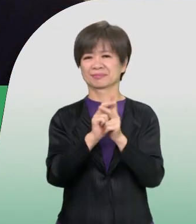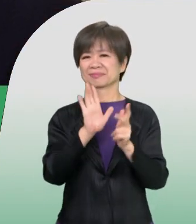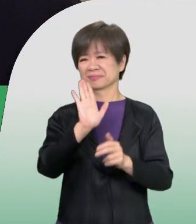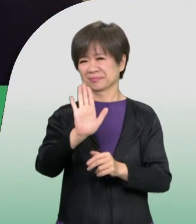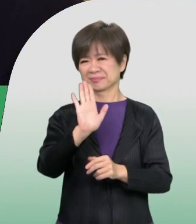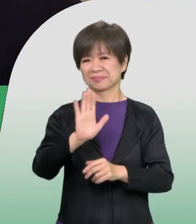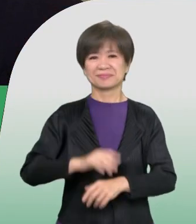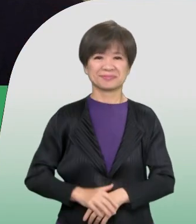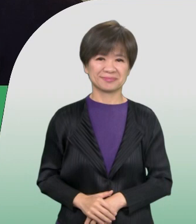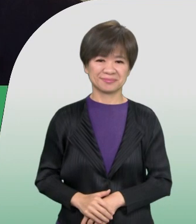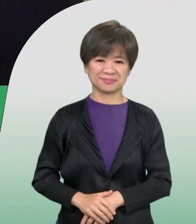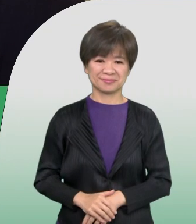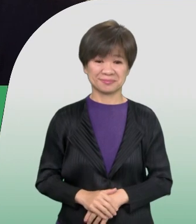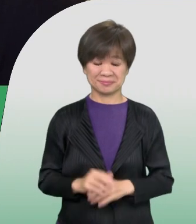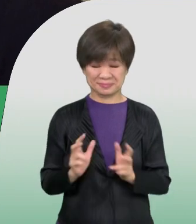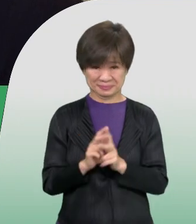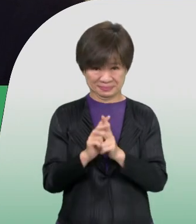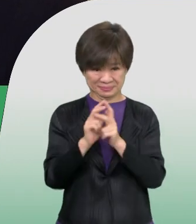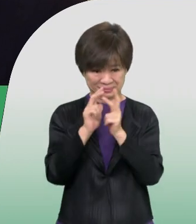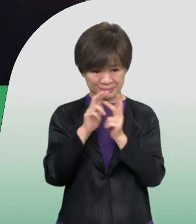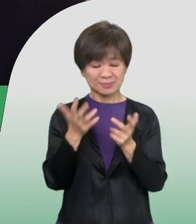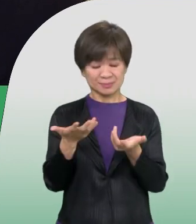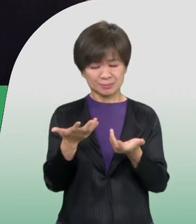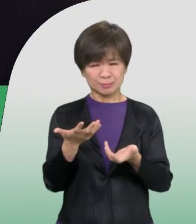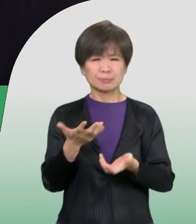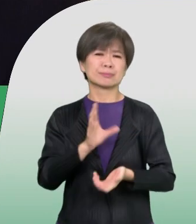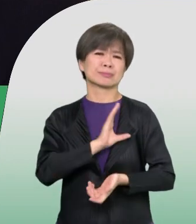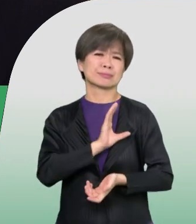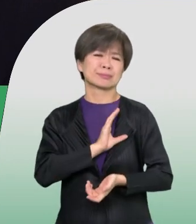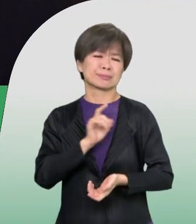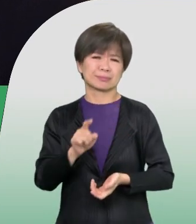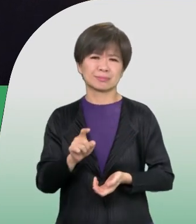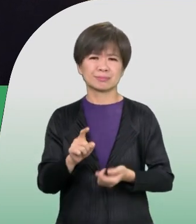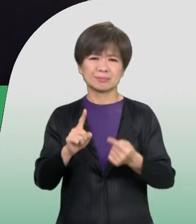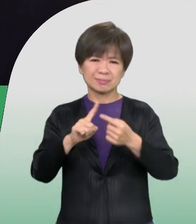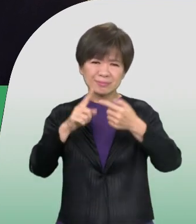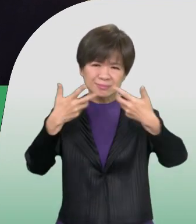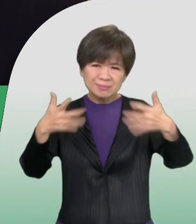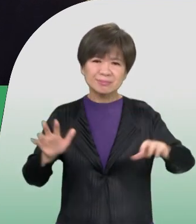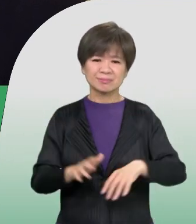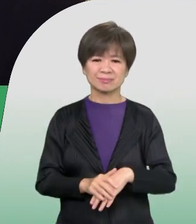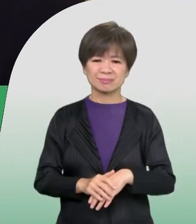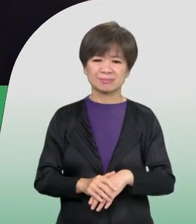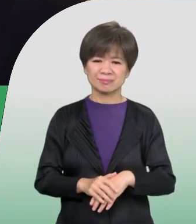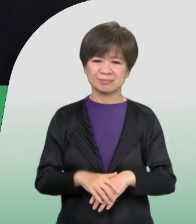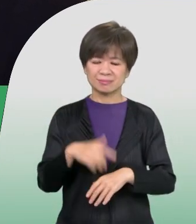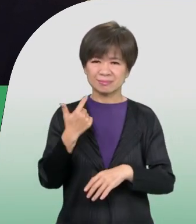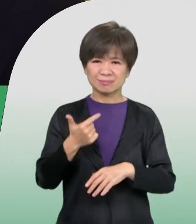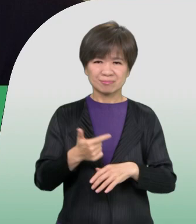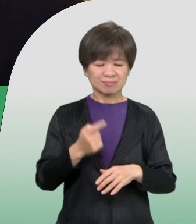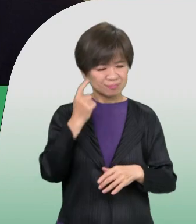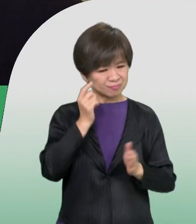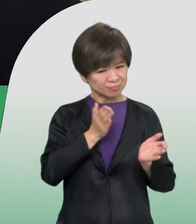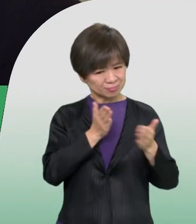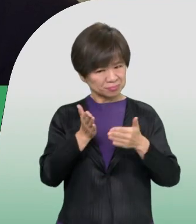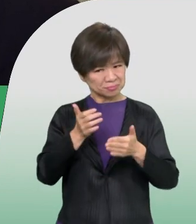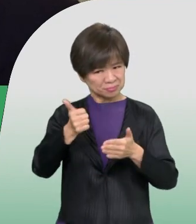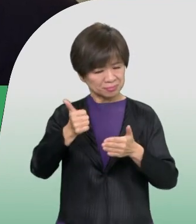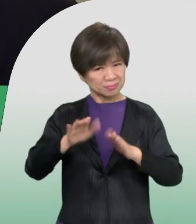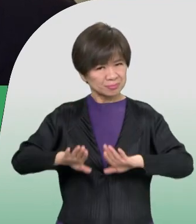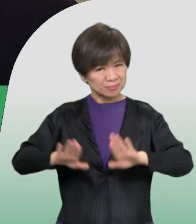格，严格必备。一定会，不过我都还是会朝诶较好诶方向前